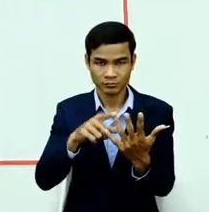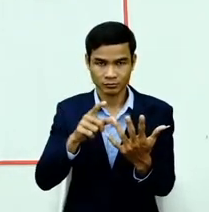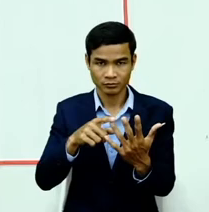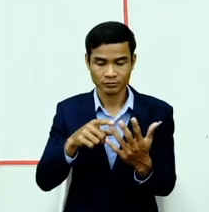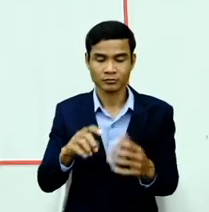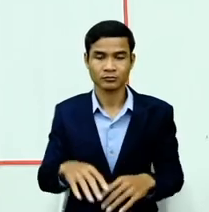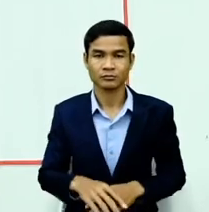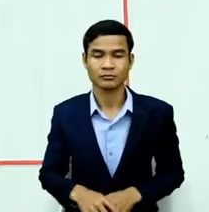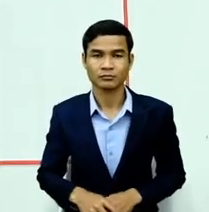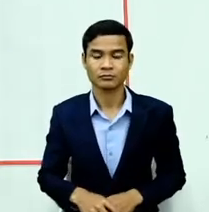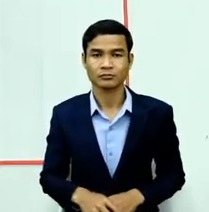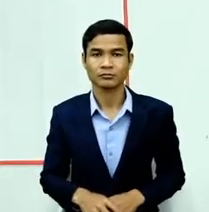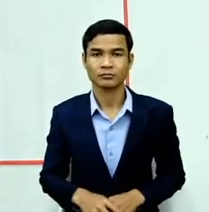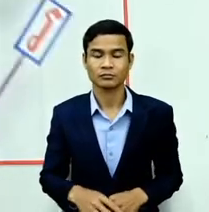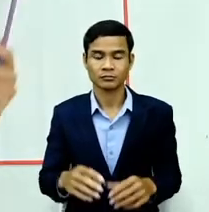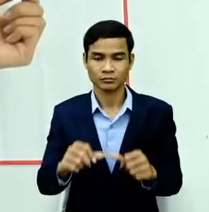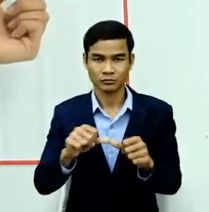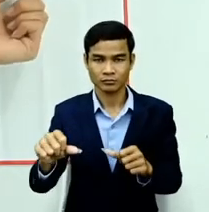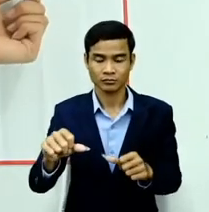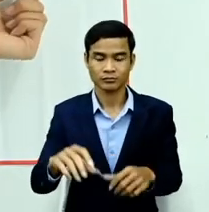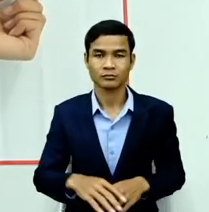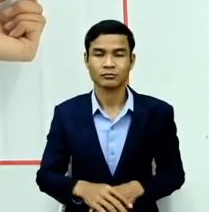ấy rầy. Chà, bánh to.